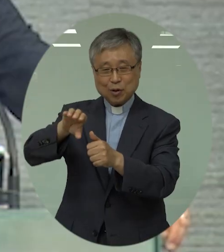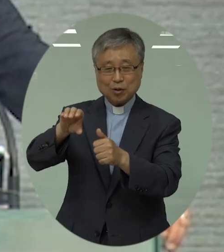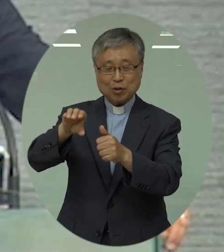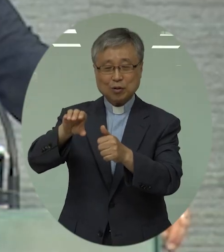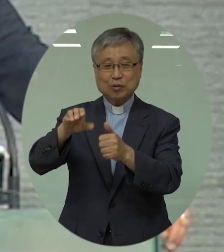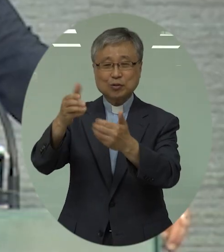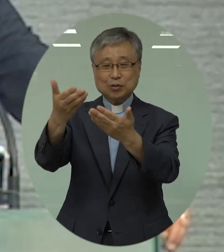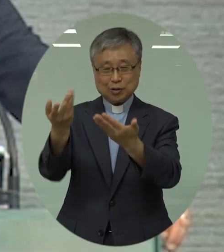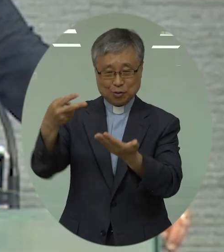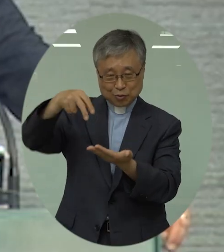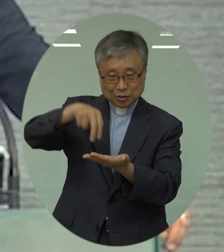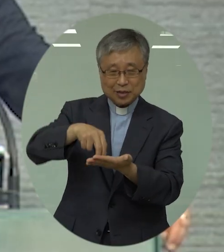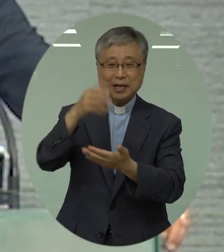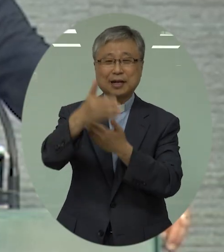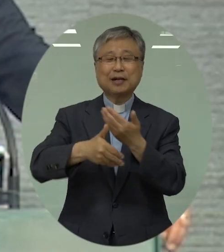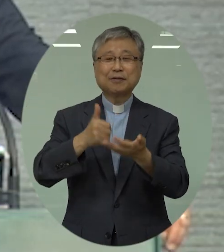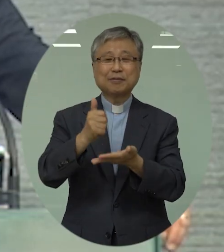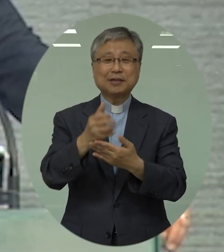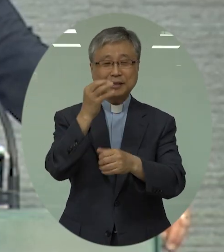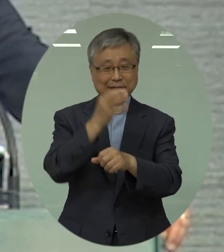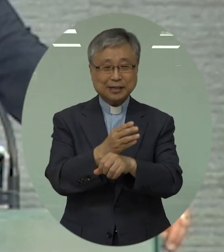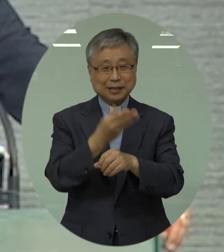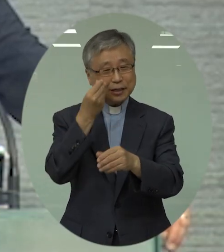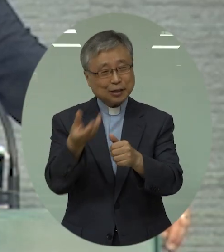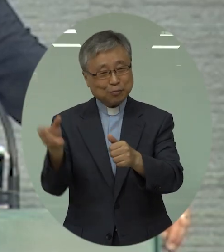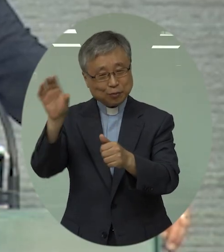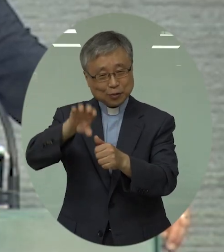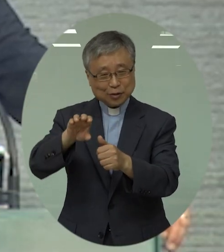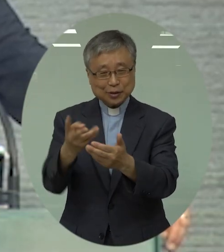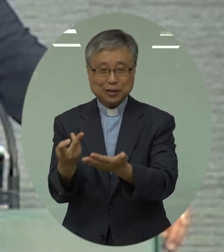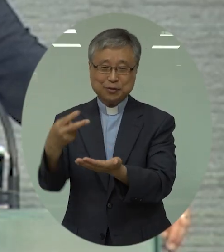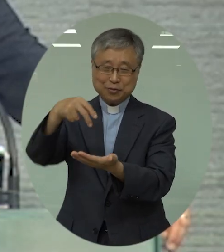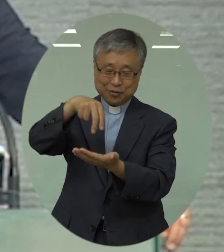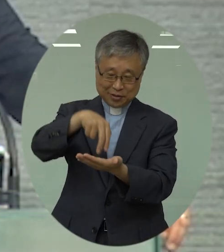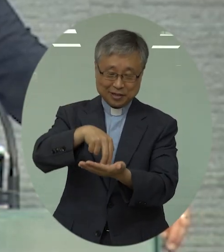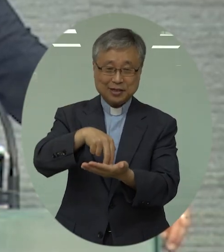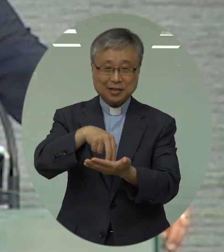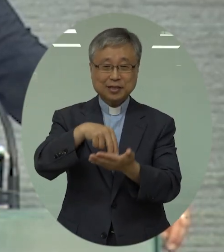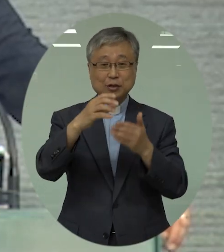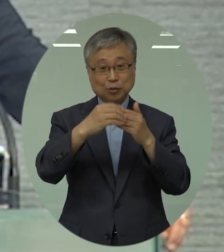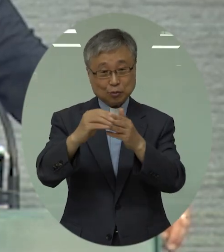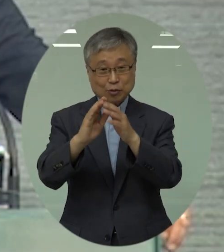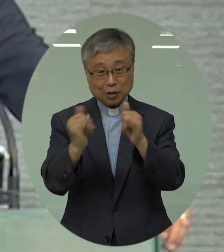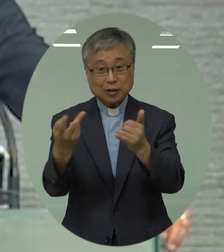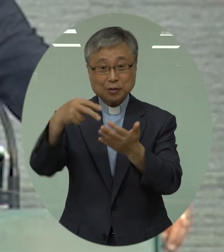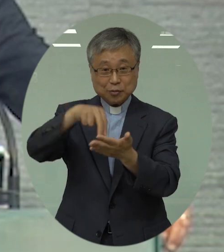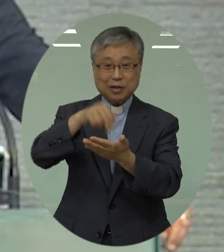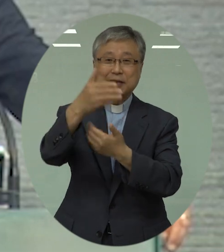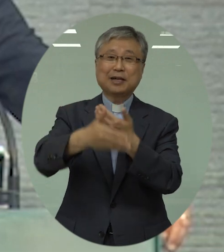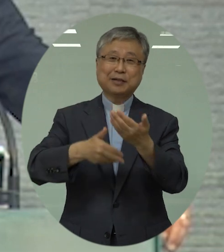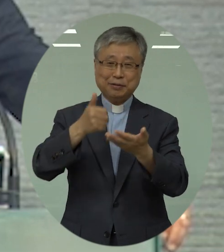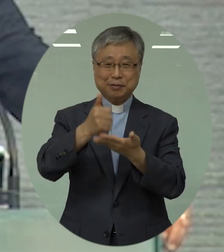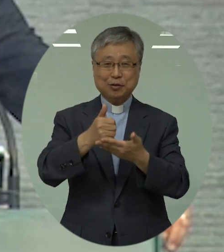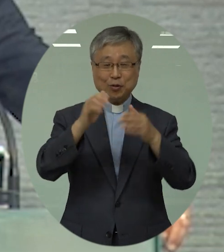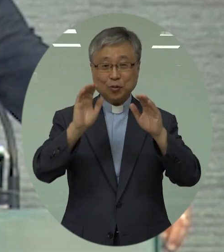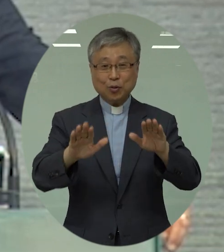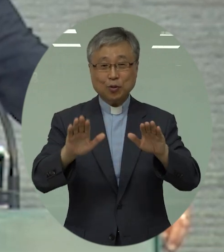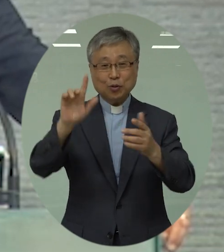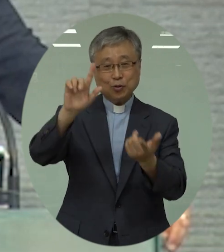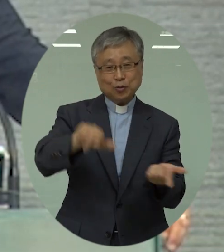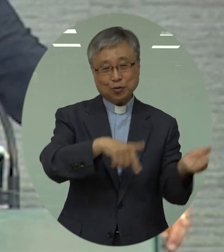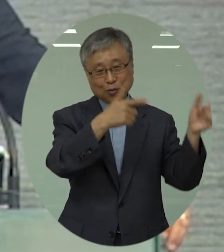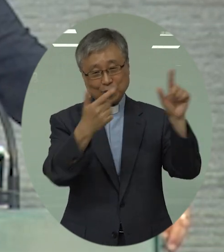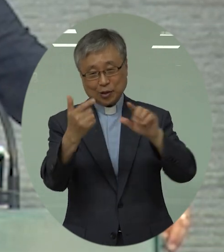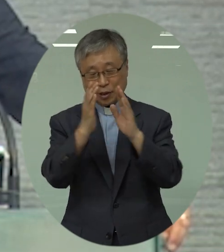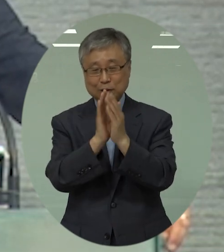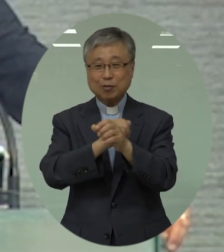하나님. 그냥 간단히 기름 부어 세우시는 하나님. 기름 부어 지도자를 세우시는 하나님. 오늘 종일토록 저는